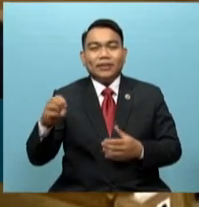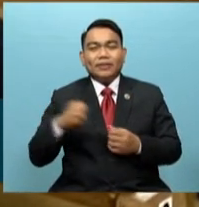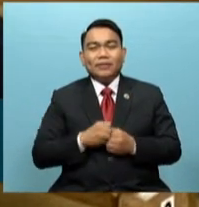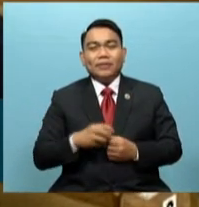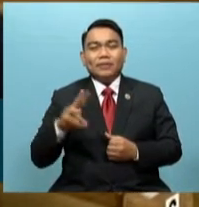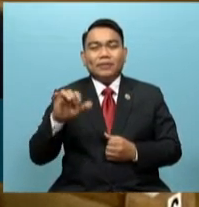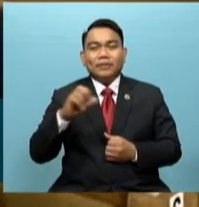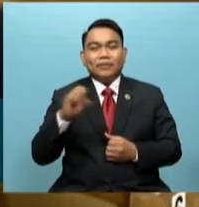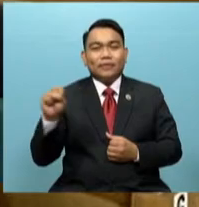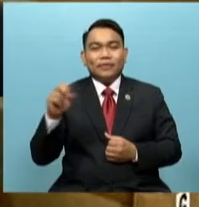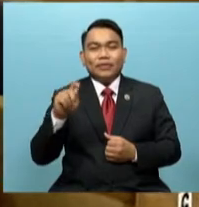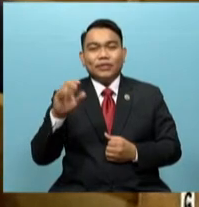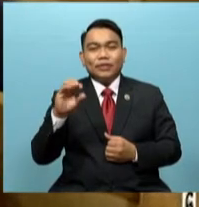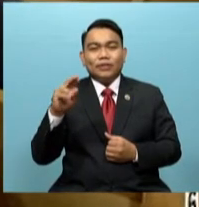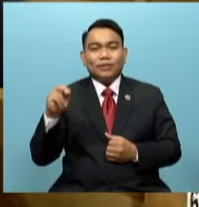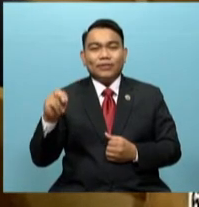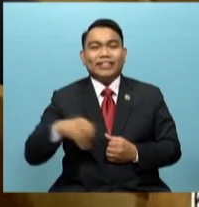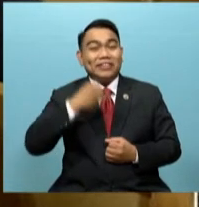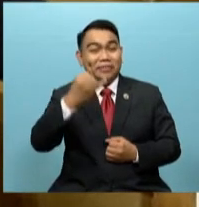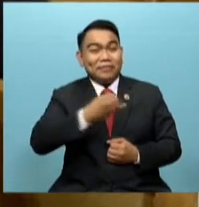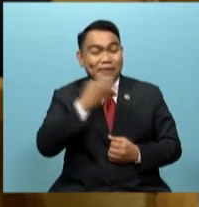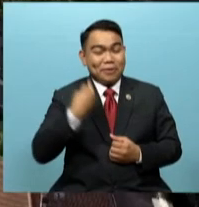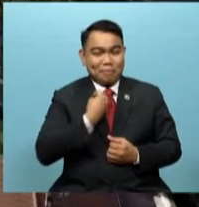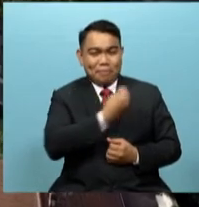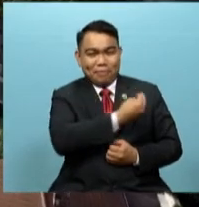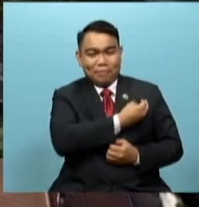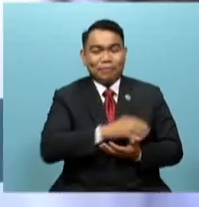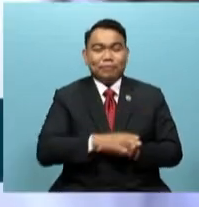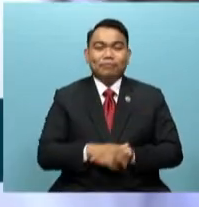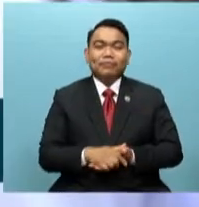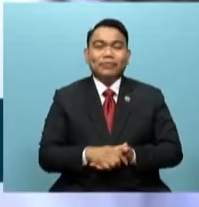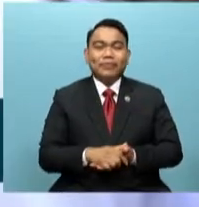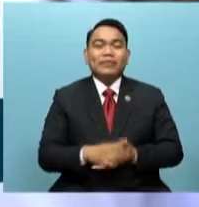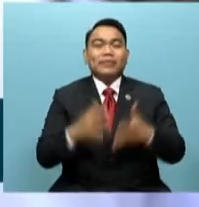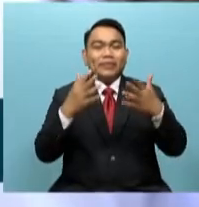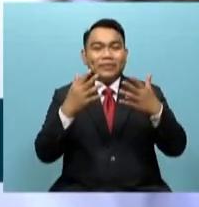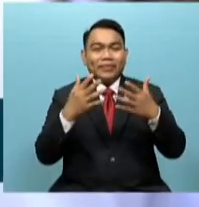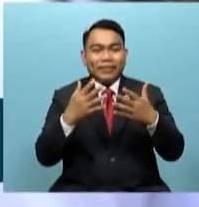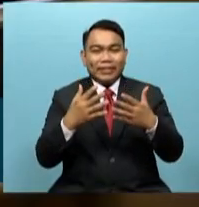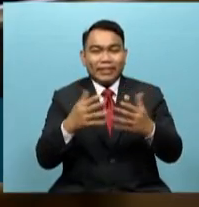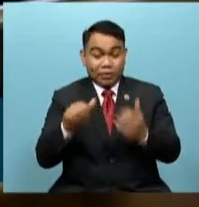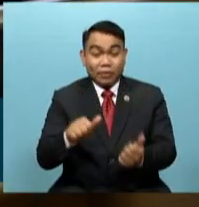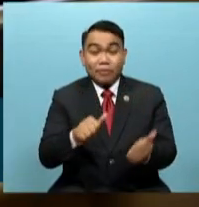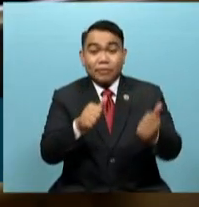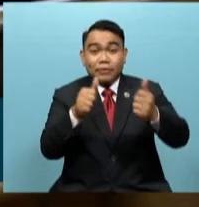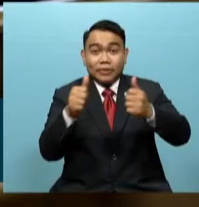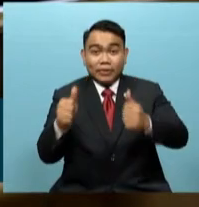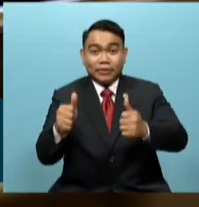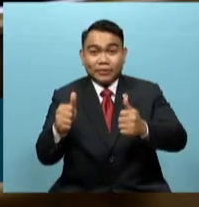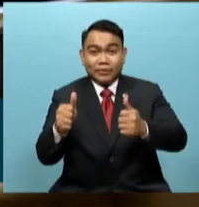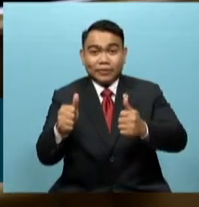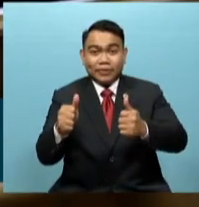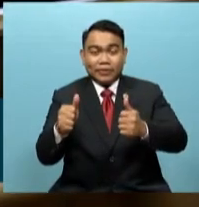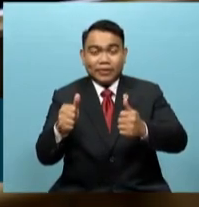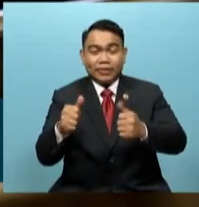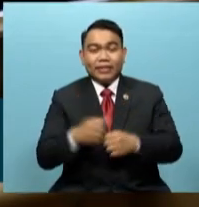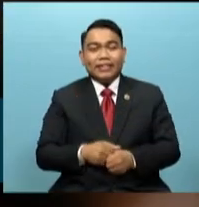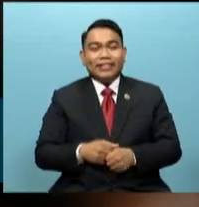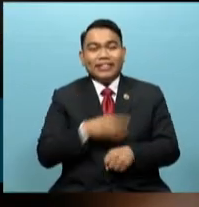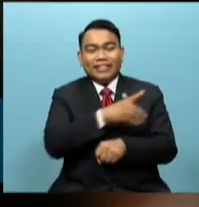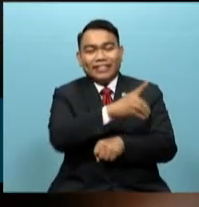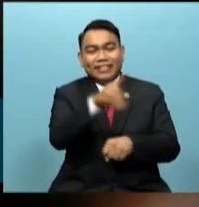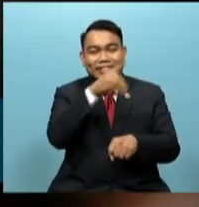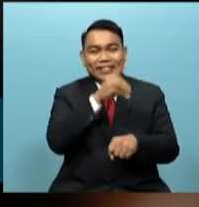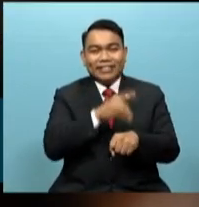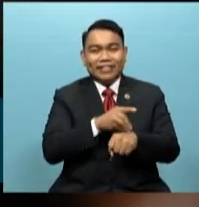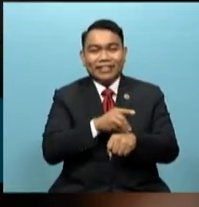ng mga kapatid. Mga nakatapos sa proseso ng pag-anib sa Iglesia ni Cristo sa distrito ng Italy South,